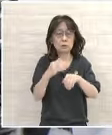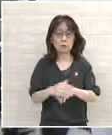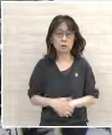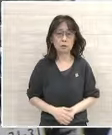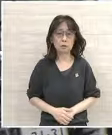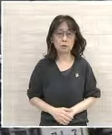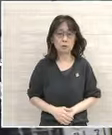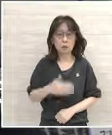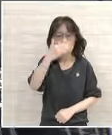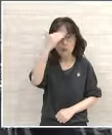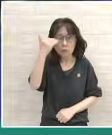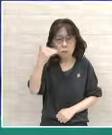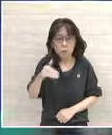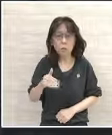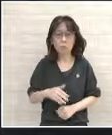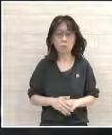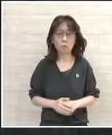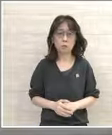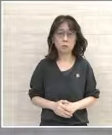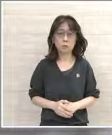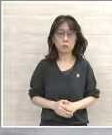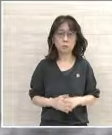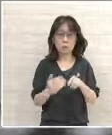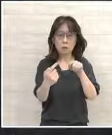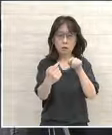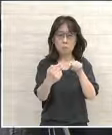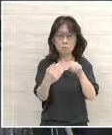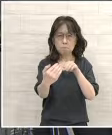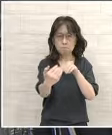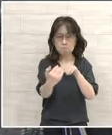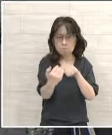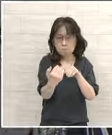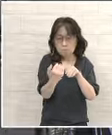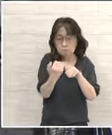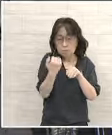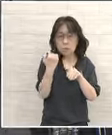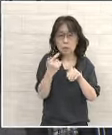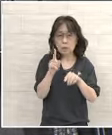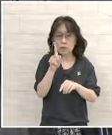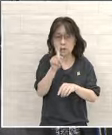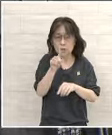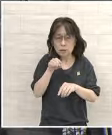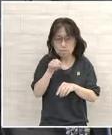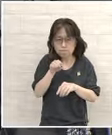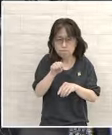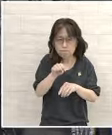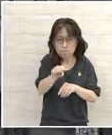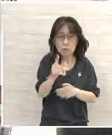ようやく今1台やっと通れています。